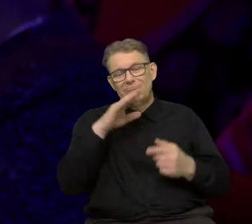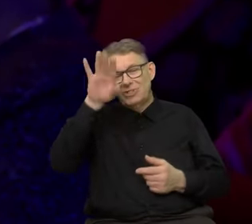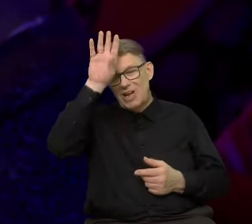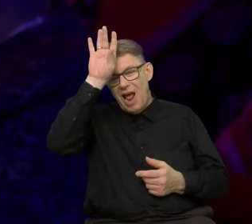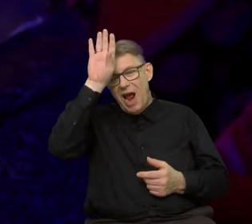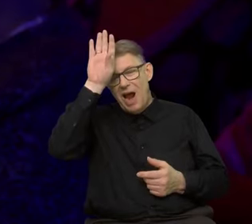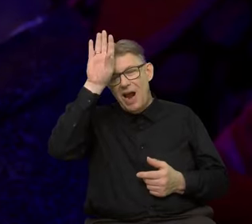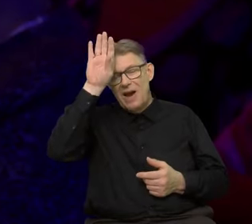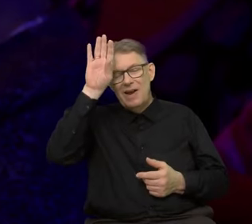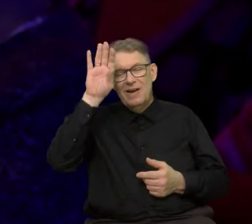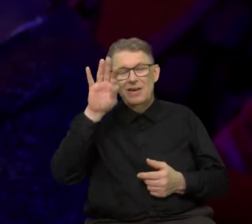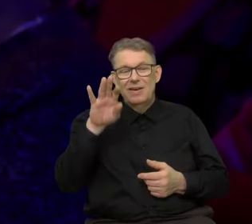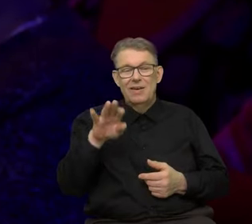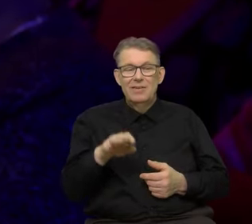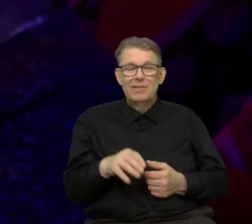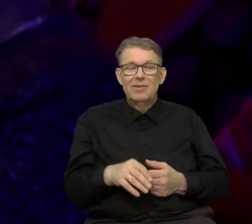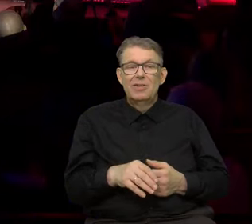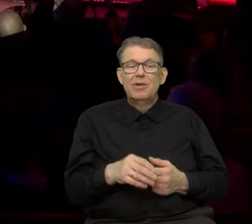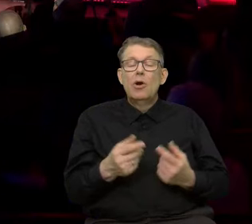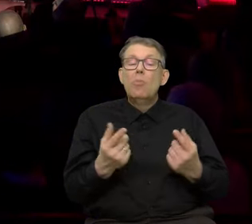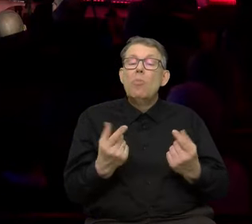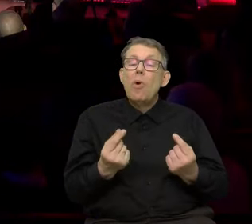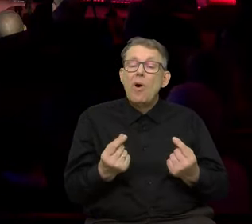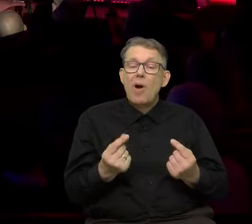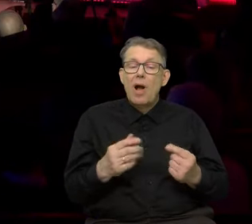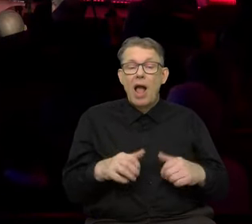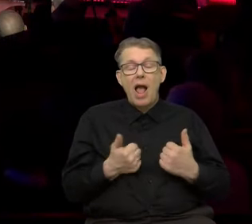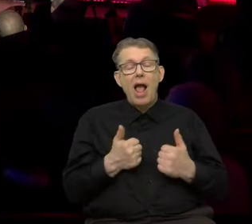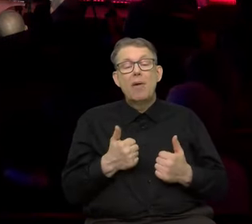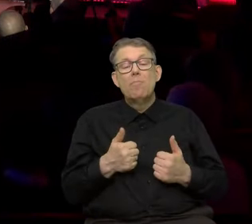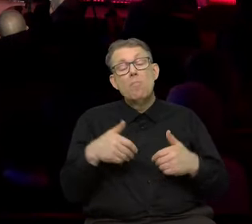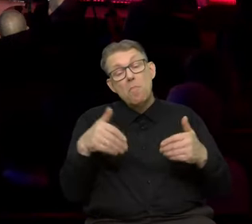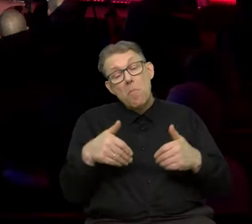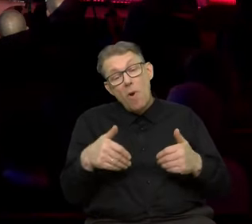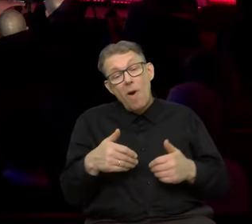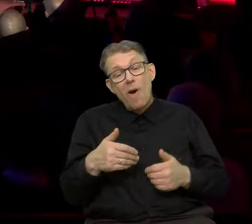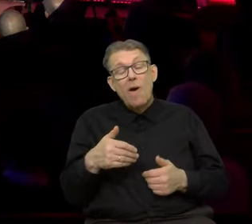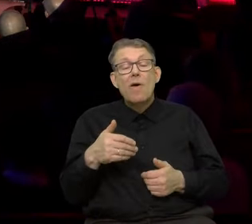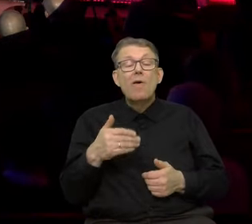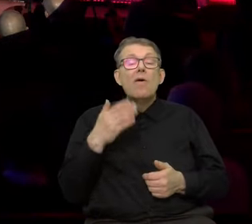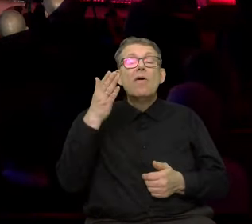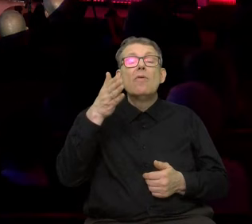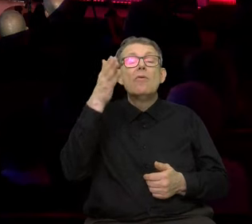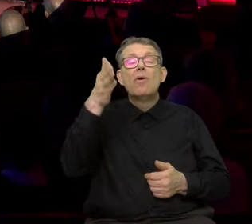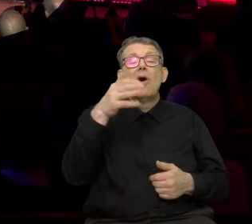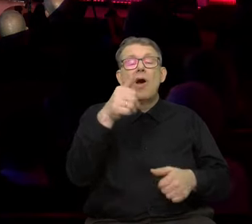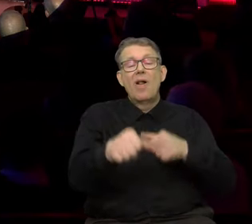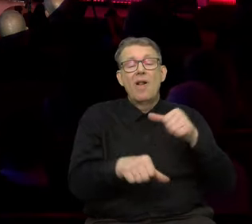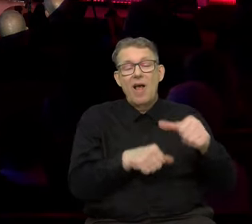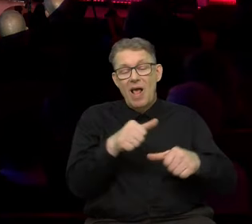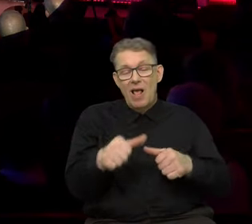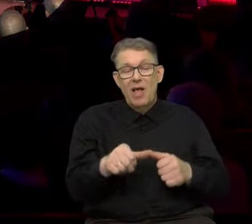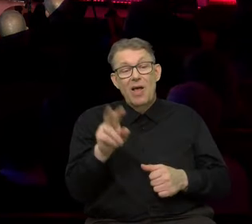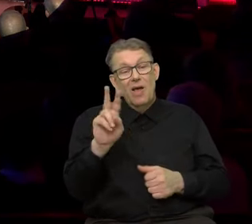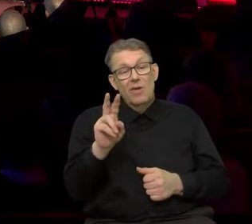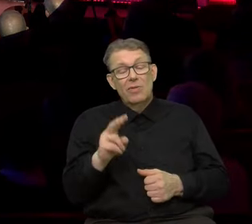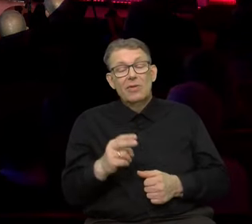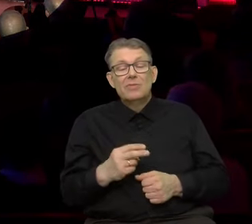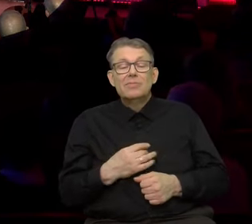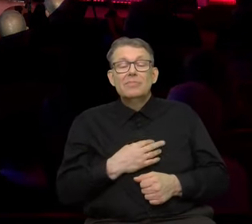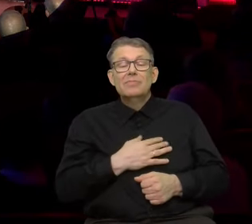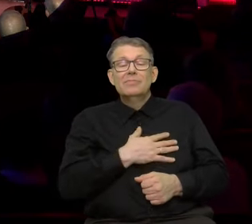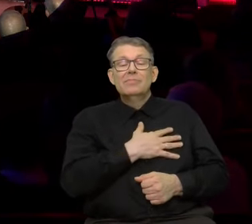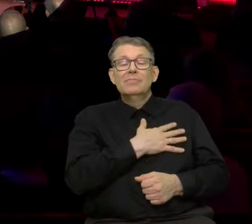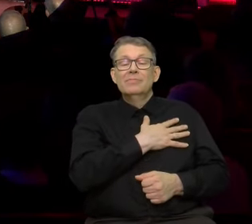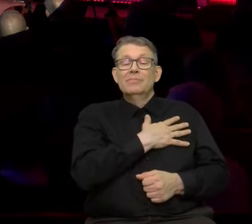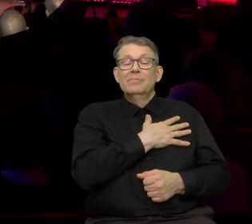Po to, żeby może kiedyś po latach ktoś ze wzruszeniem,